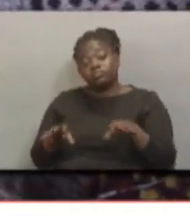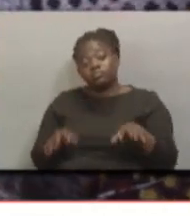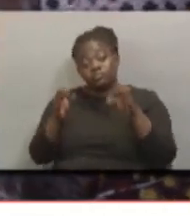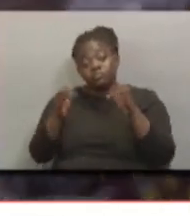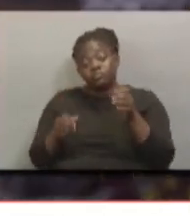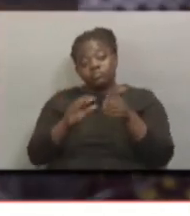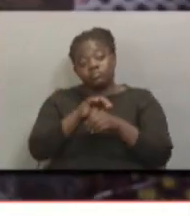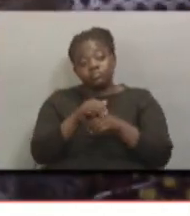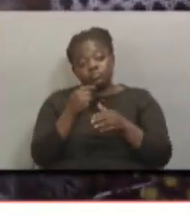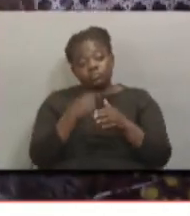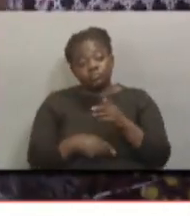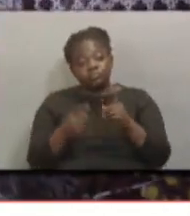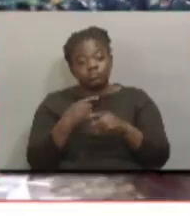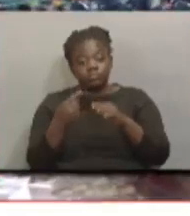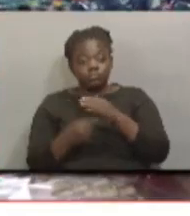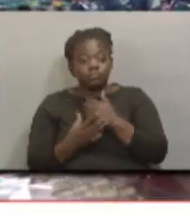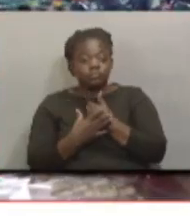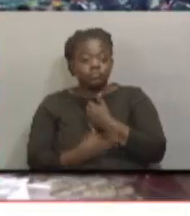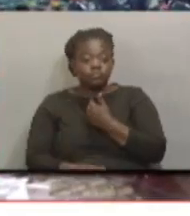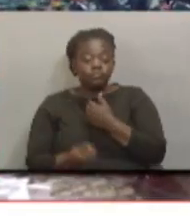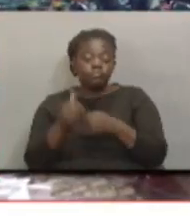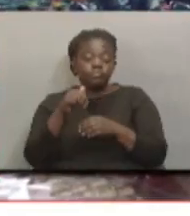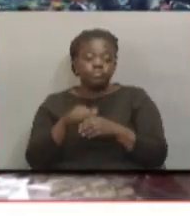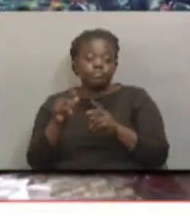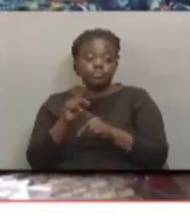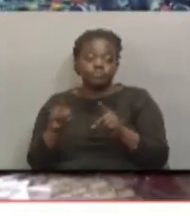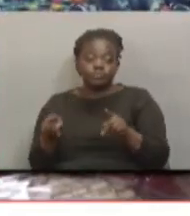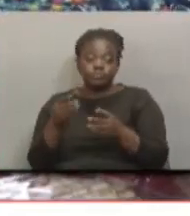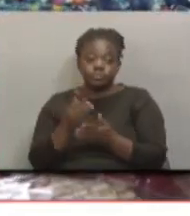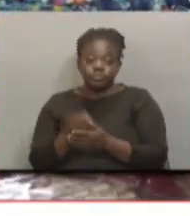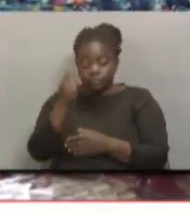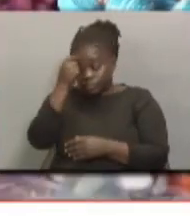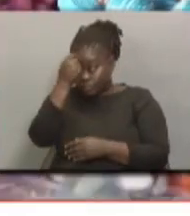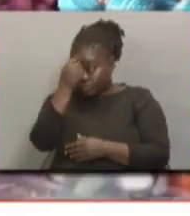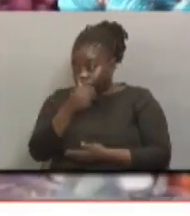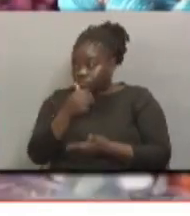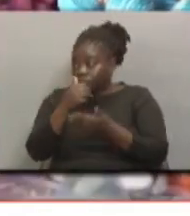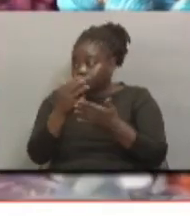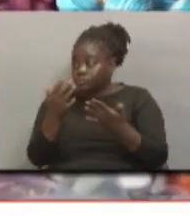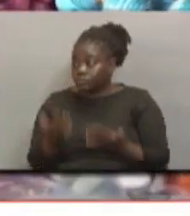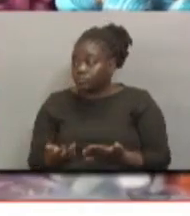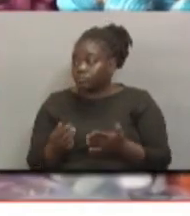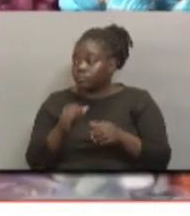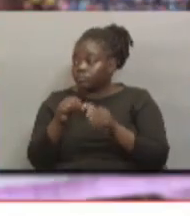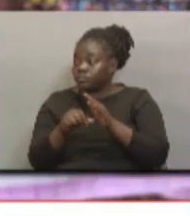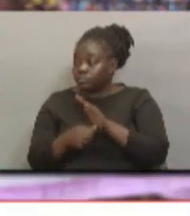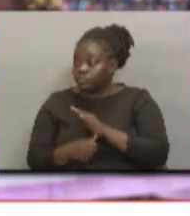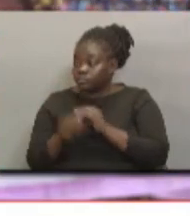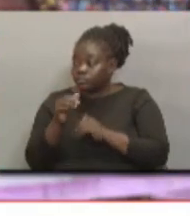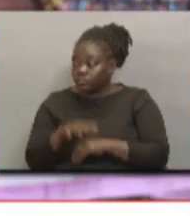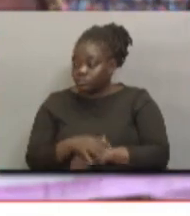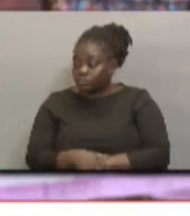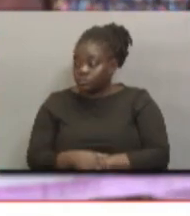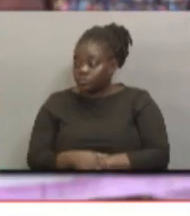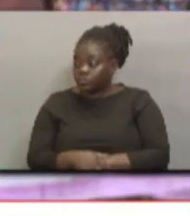bakola kagambye nti kiva ku mbeera y'obwavu eriwo mu bantu, n'asaba gavumenti ebayambeko mu nsonga eyo.